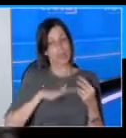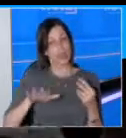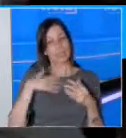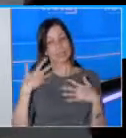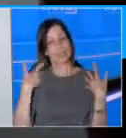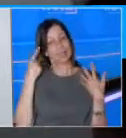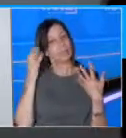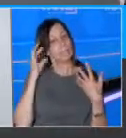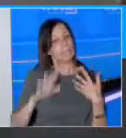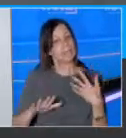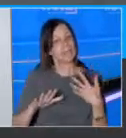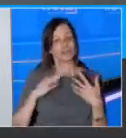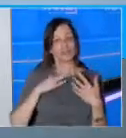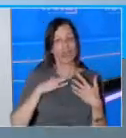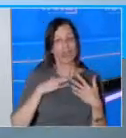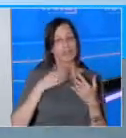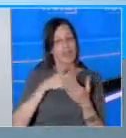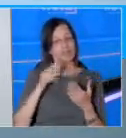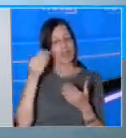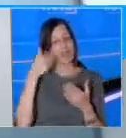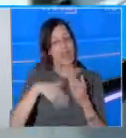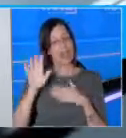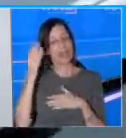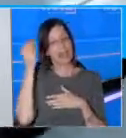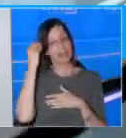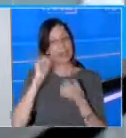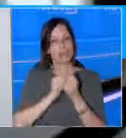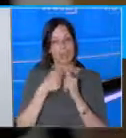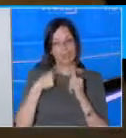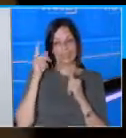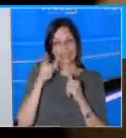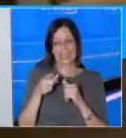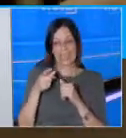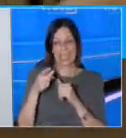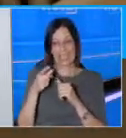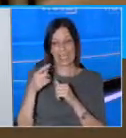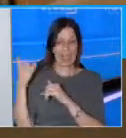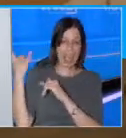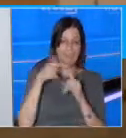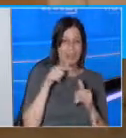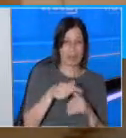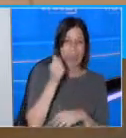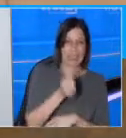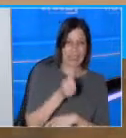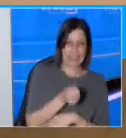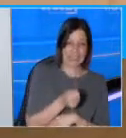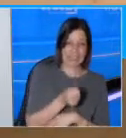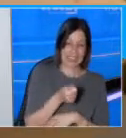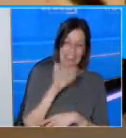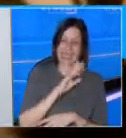אם הבת הקטנה שלי תמשיך ללכת ללימודים או שאני צריך להביא אותה כאן איתי לכנסת. שהכניסה לכנסת לילדים